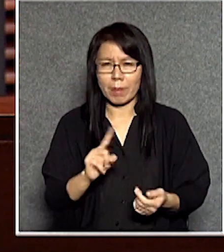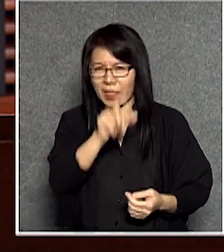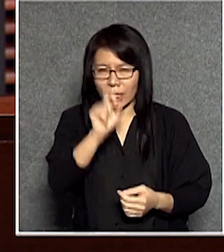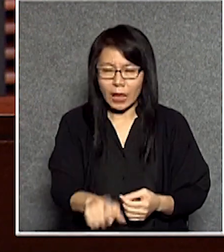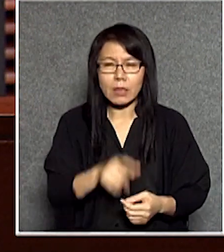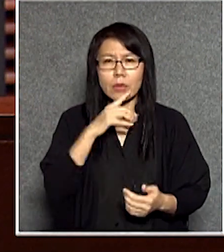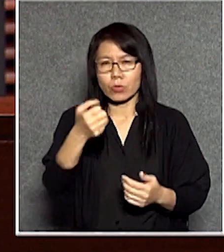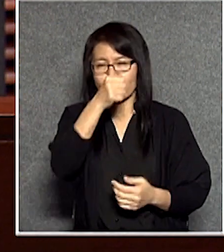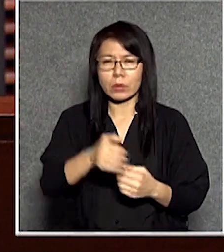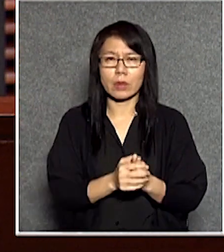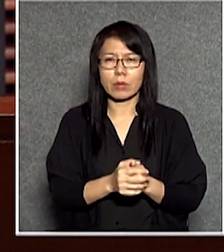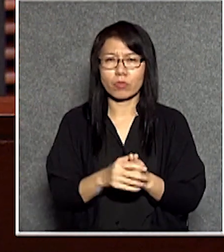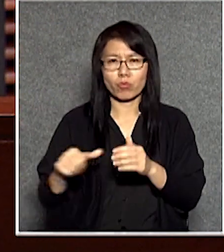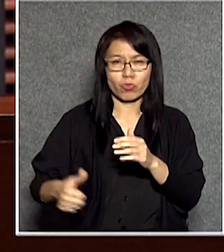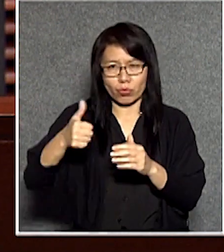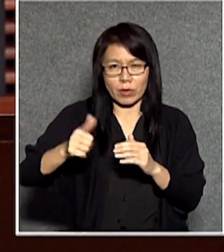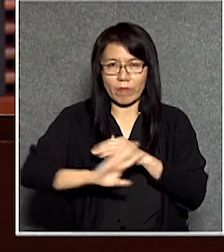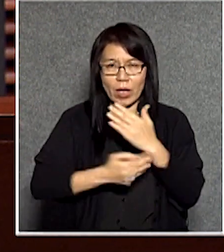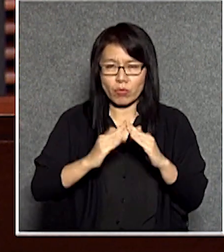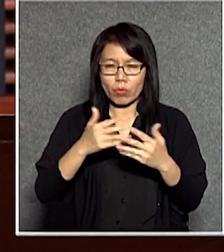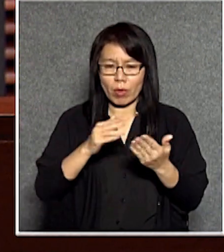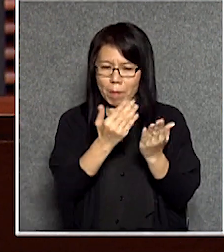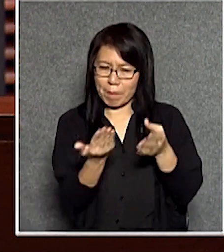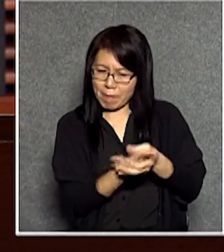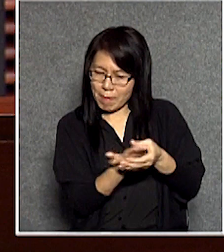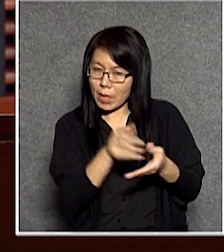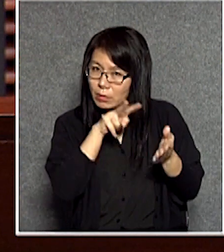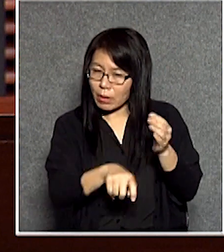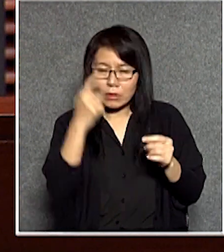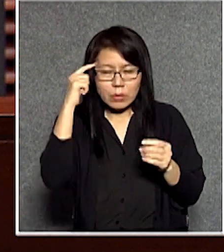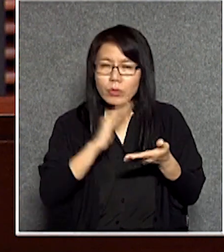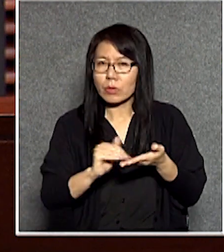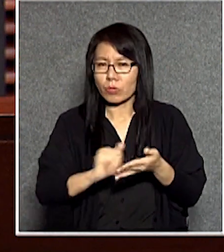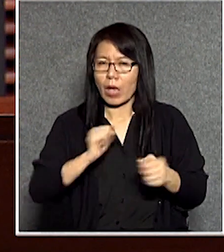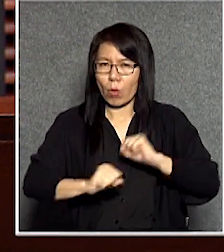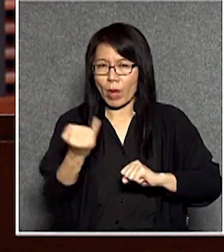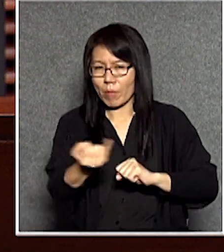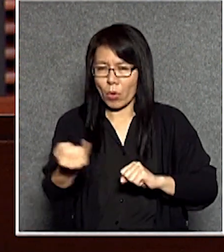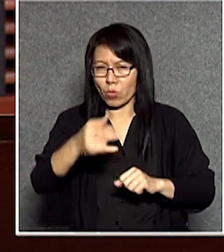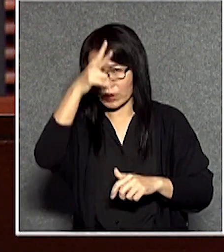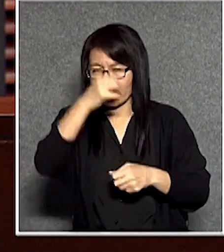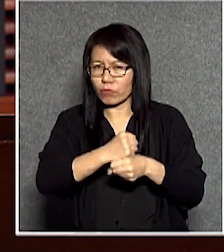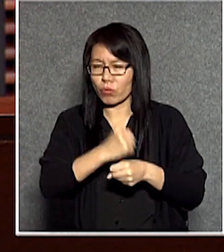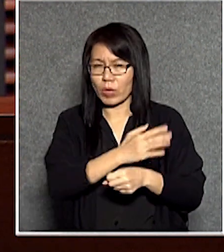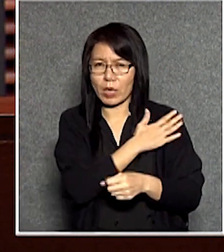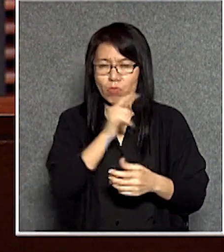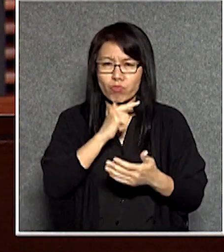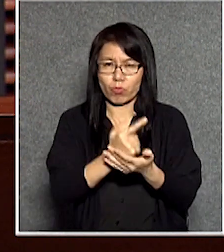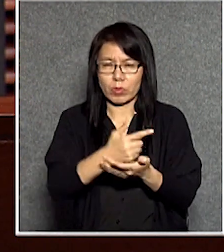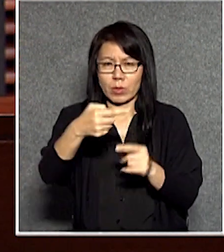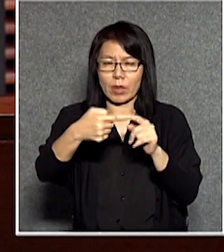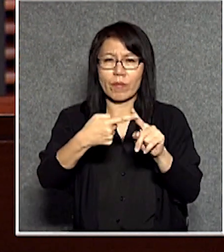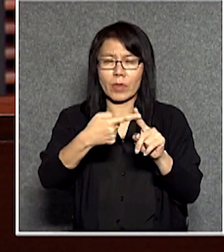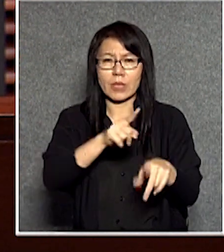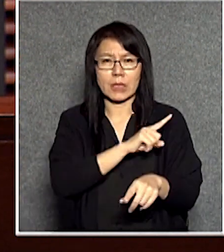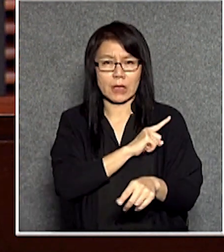席，終審法院的案例已經清晰指出，公職人員行為失當有五個主要元素：一、身為公職